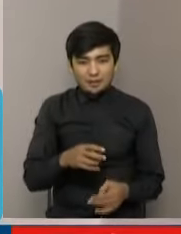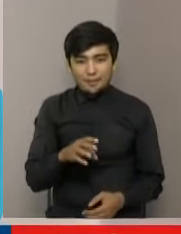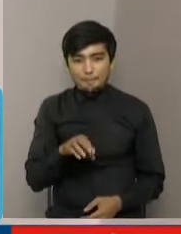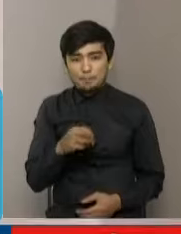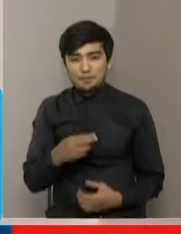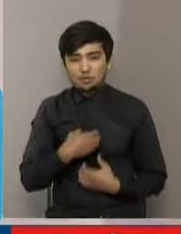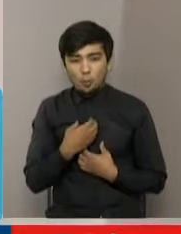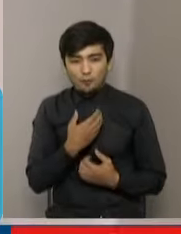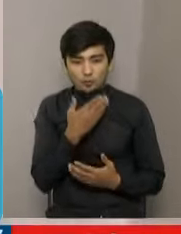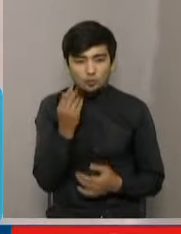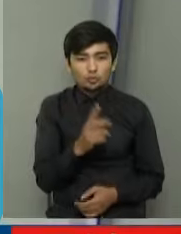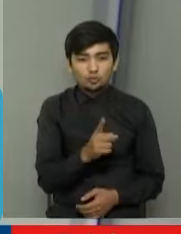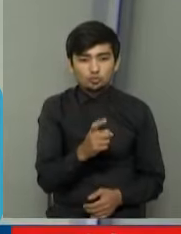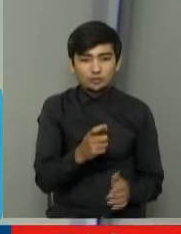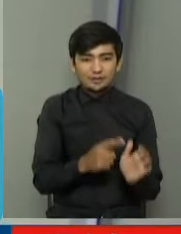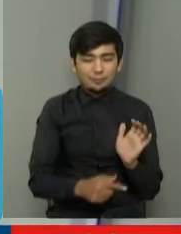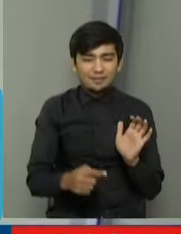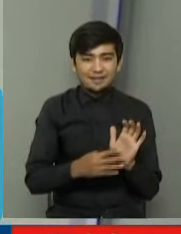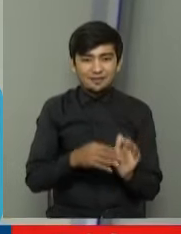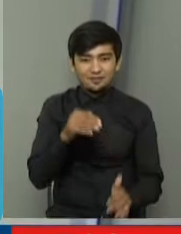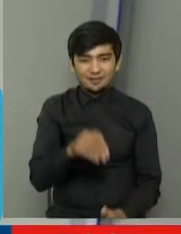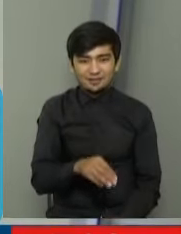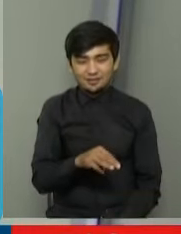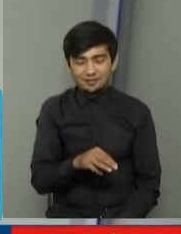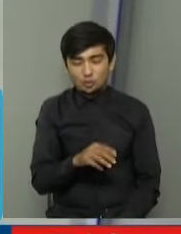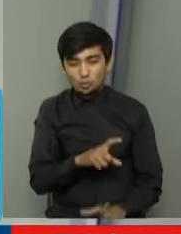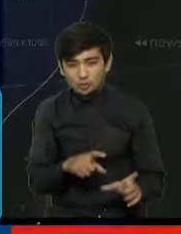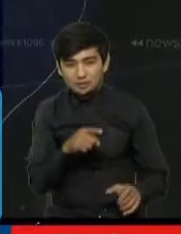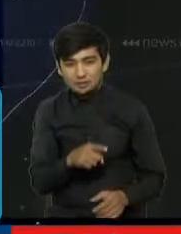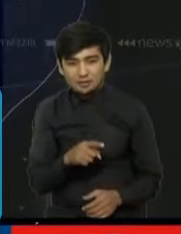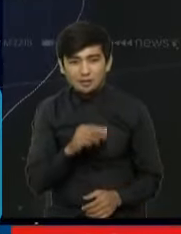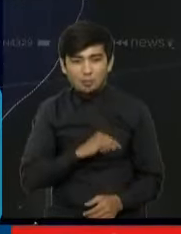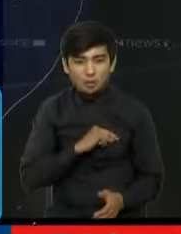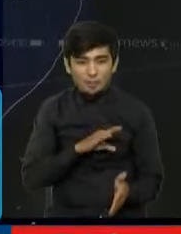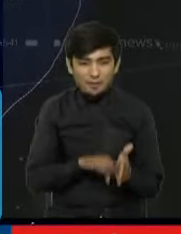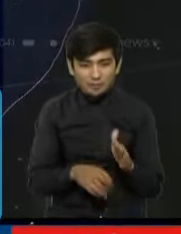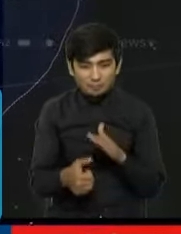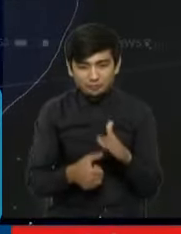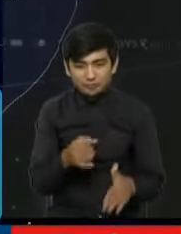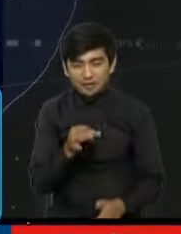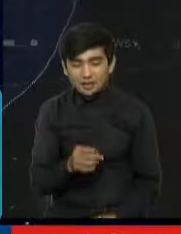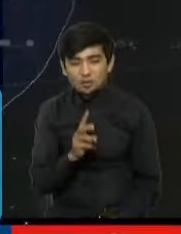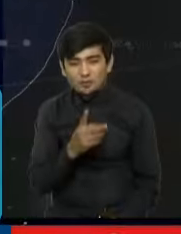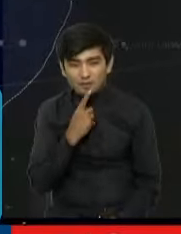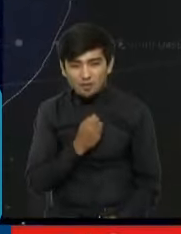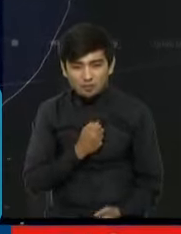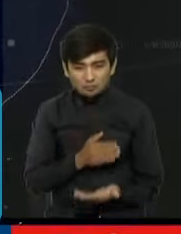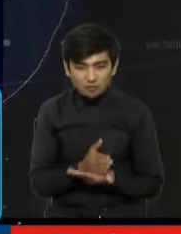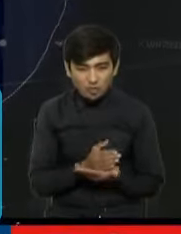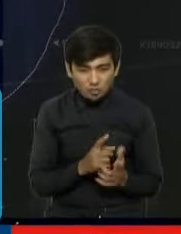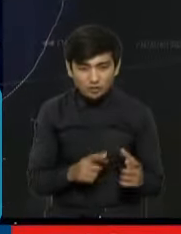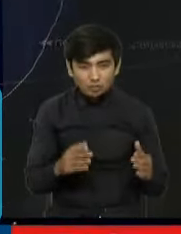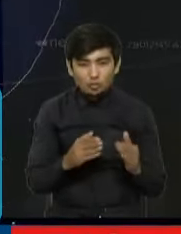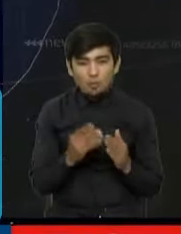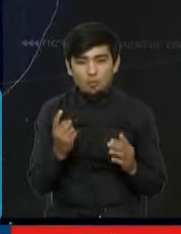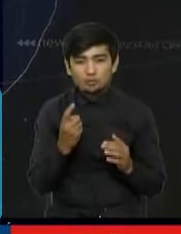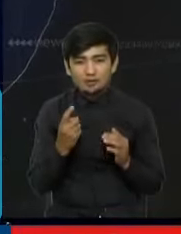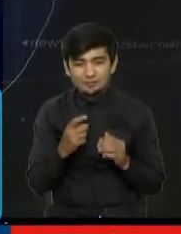179 мыңы Е санатындағылар екен. Яғни жұмыссыздар, мерзімдік қызметтегі сарбаздар, үй шаруасындағы әйелдер